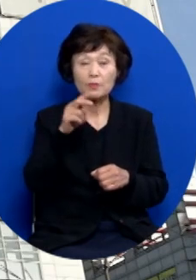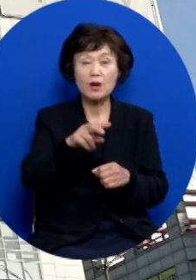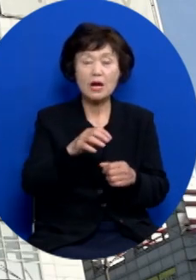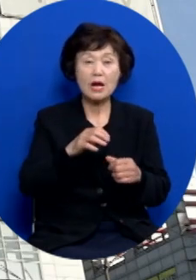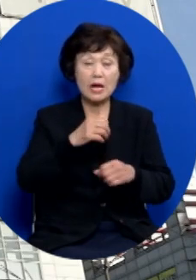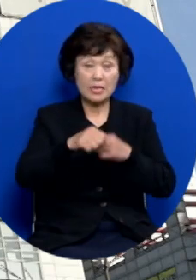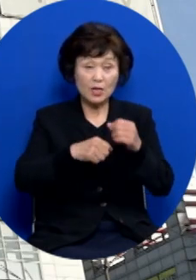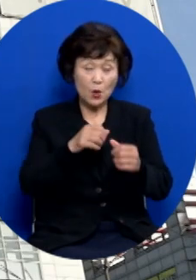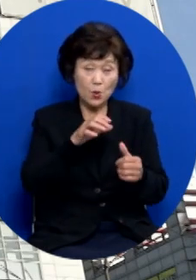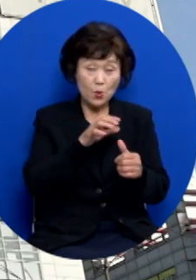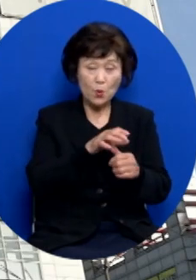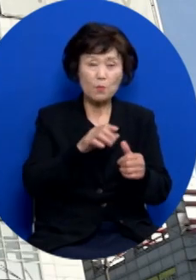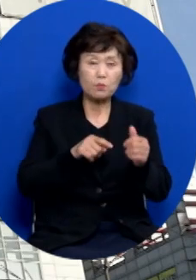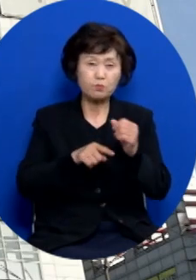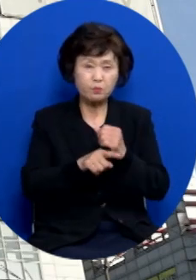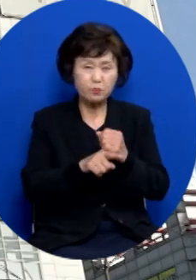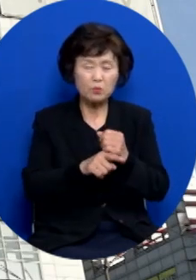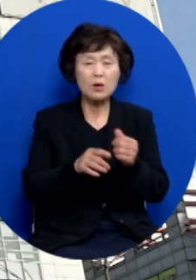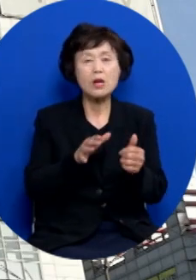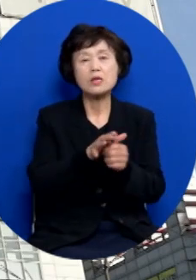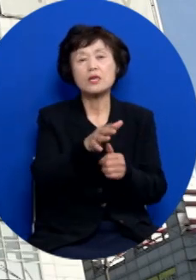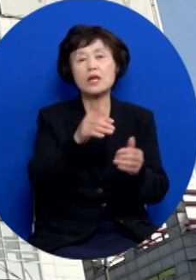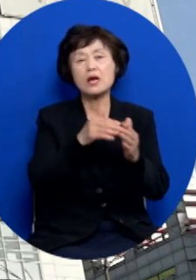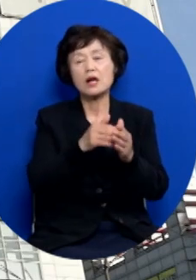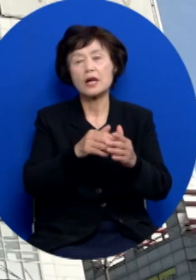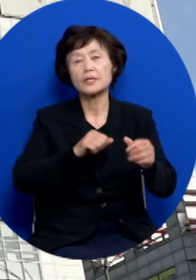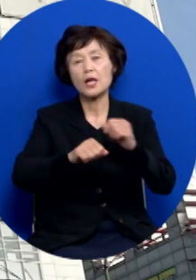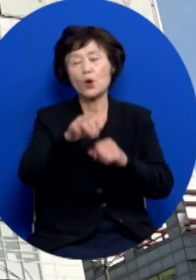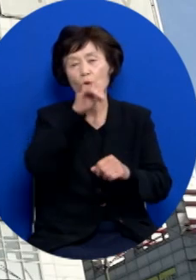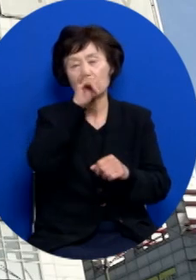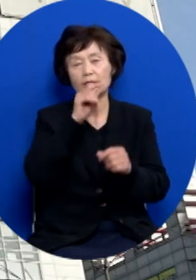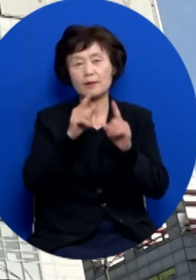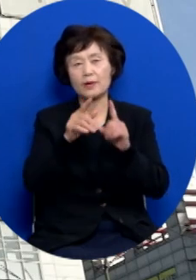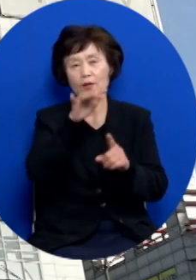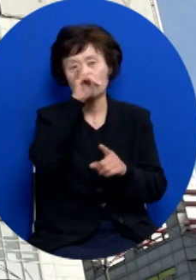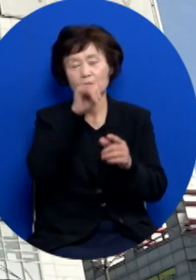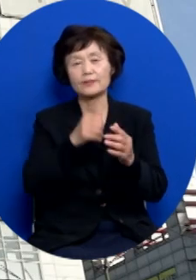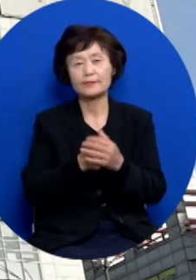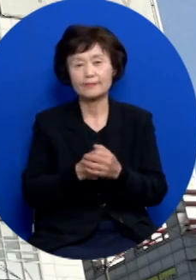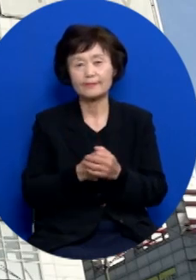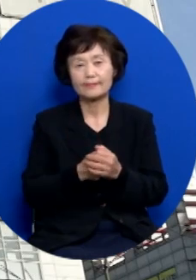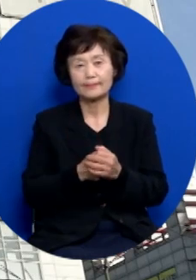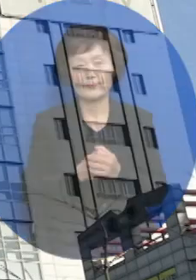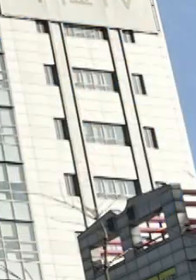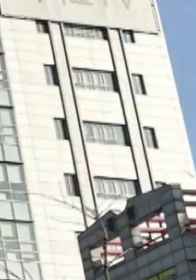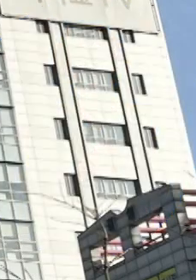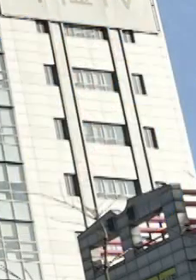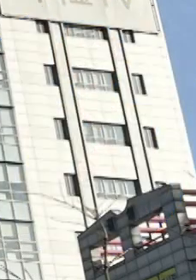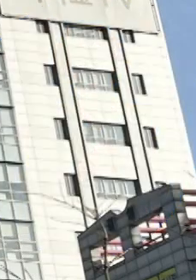고문은 물론 처형까지 자행하고 있다고 지적했습니다. 지금까지 오늘의 주요 단신이었습니다.